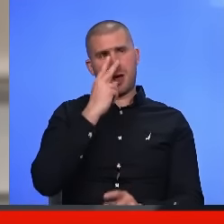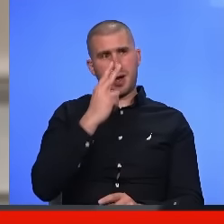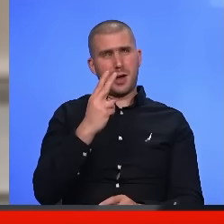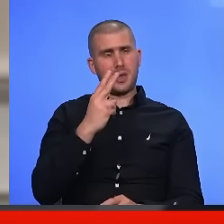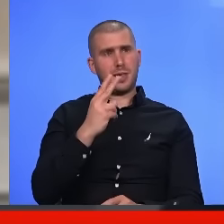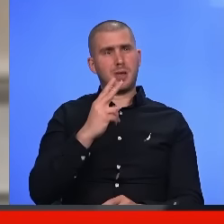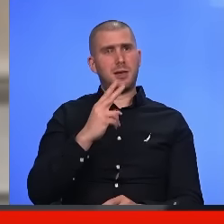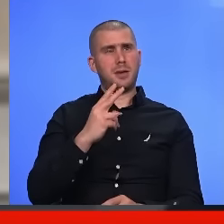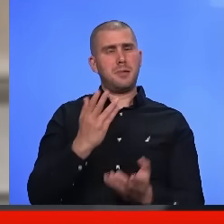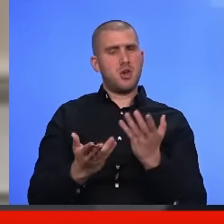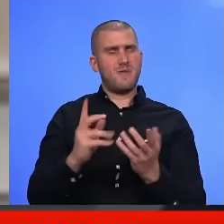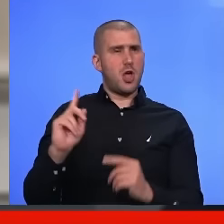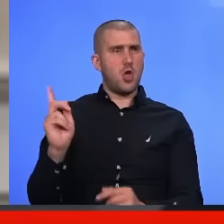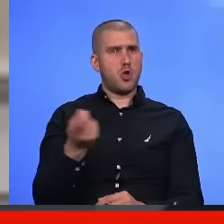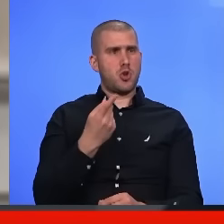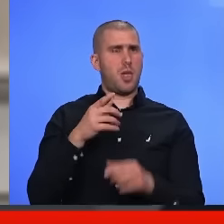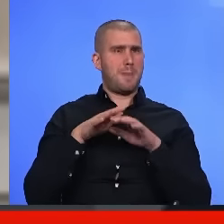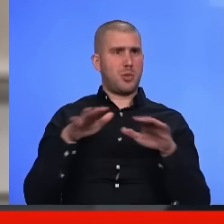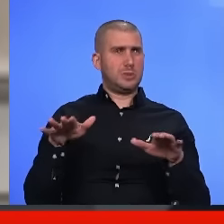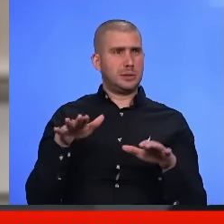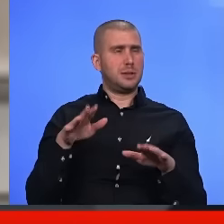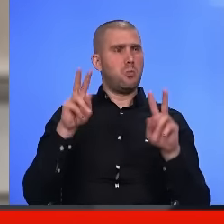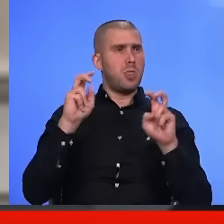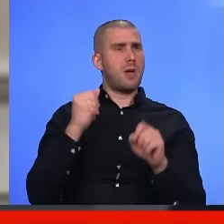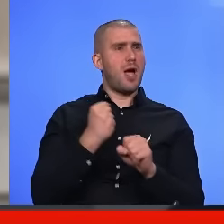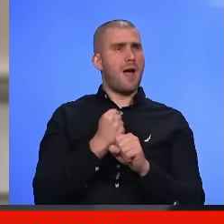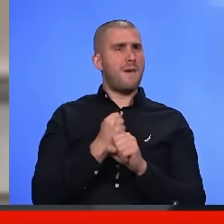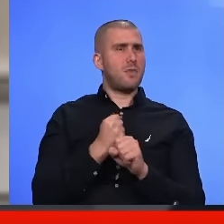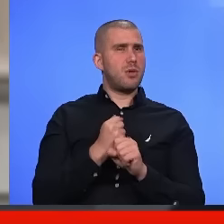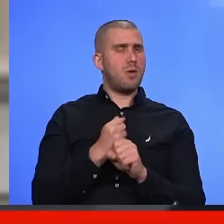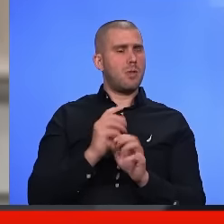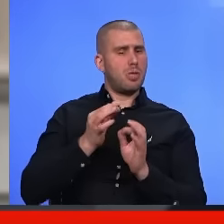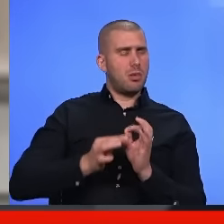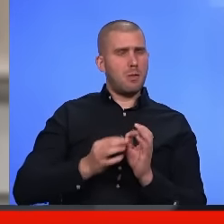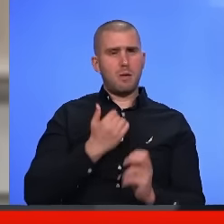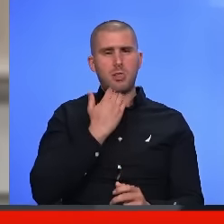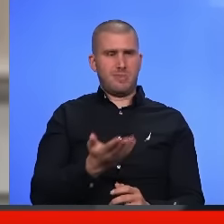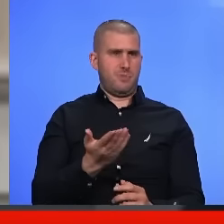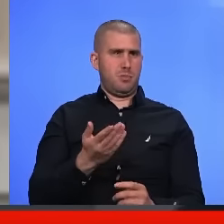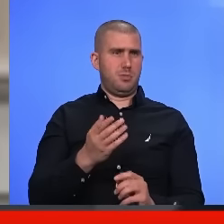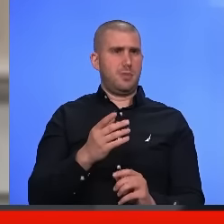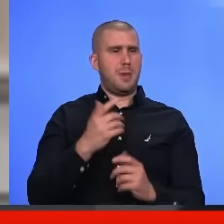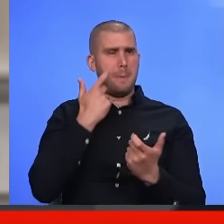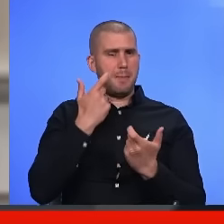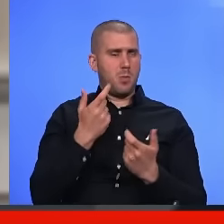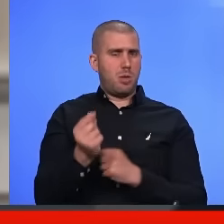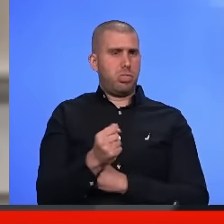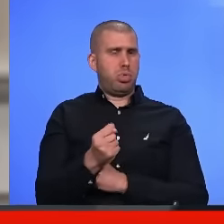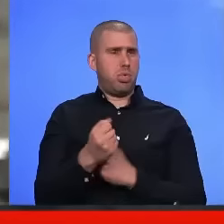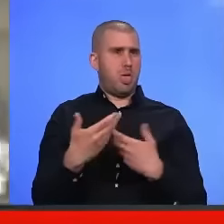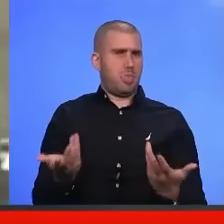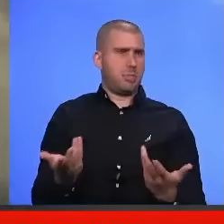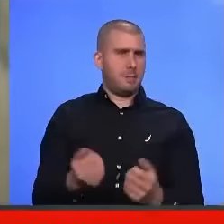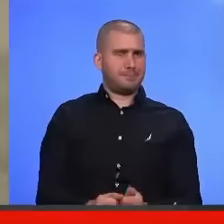seen with the rest of the airplane. As far as jobs not being completed properly, inspection steps being